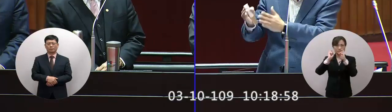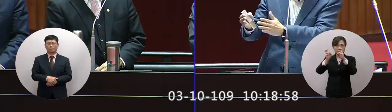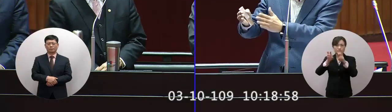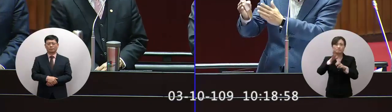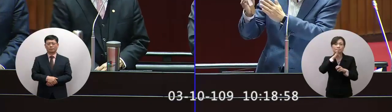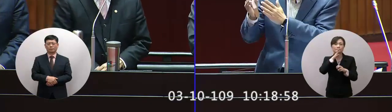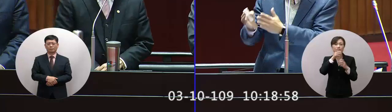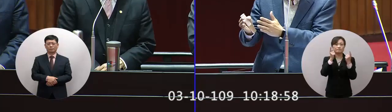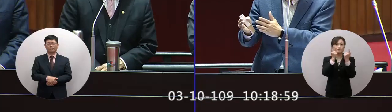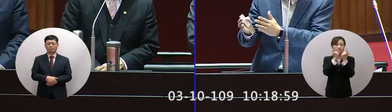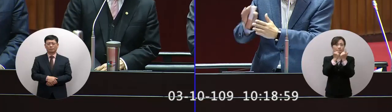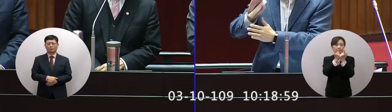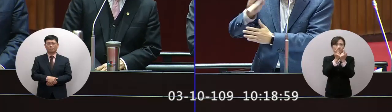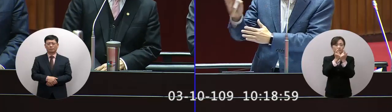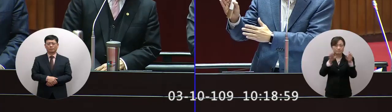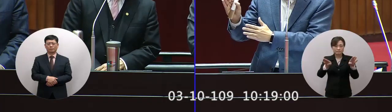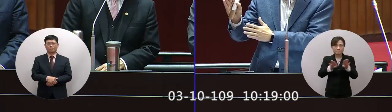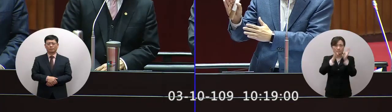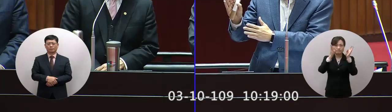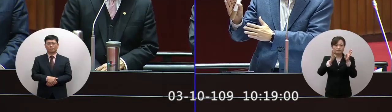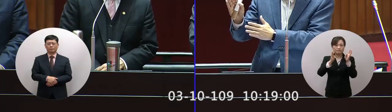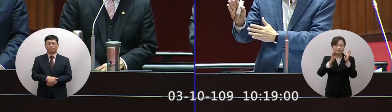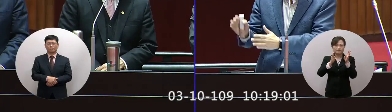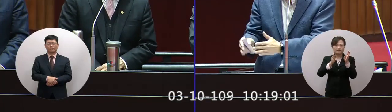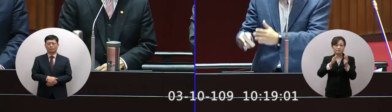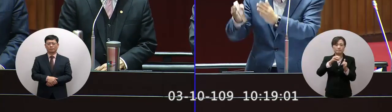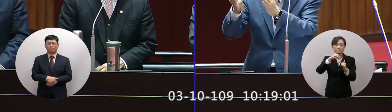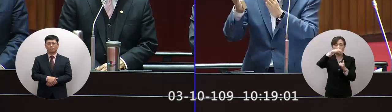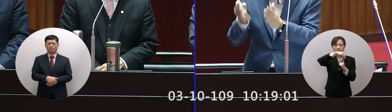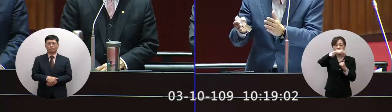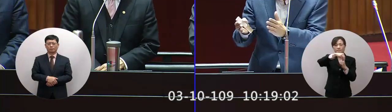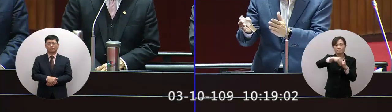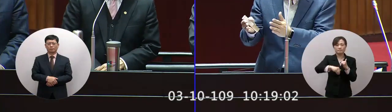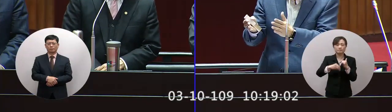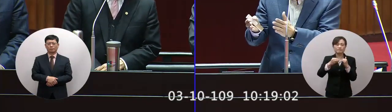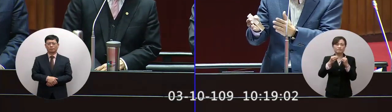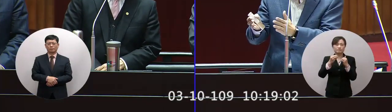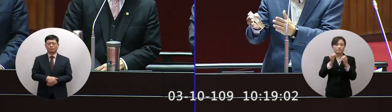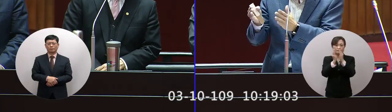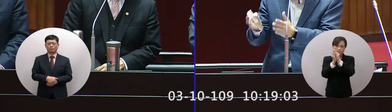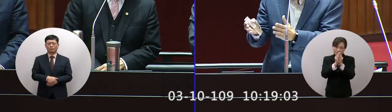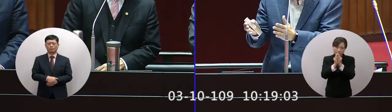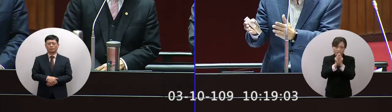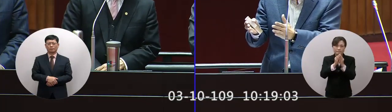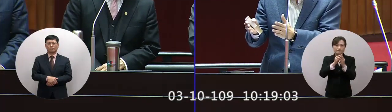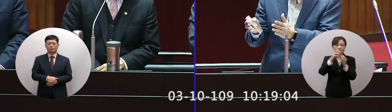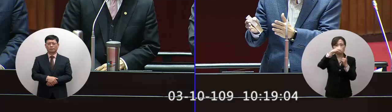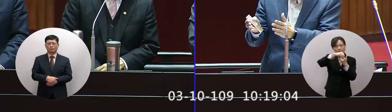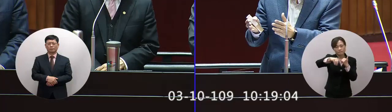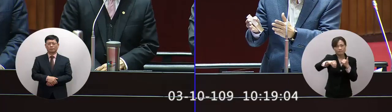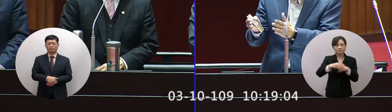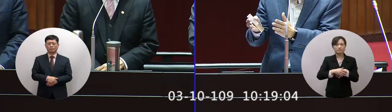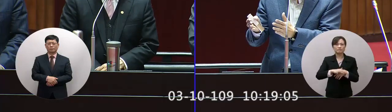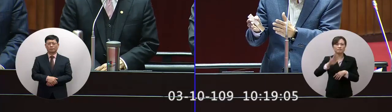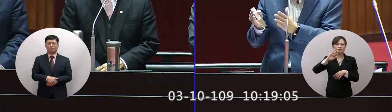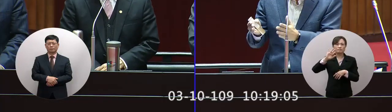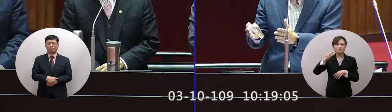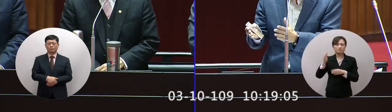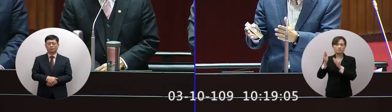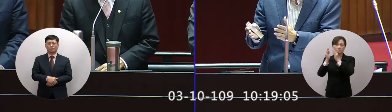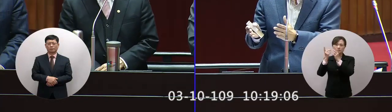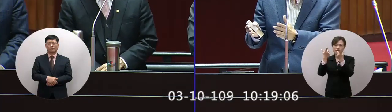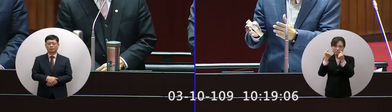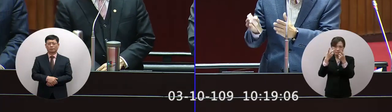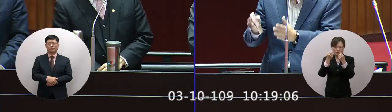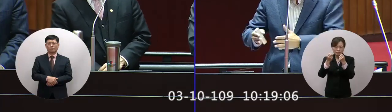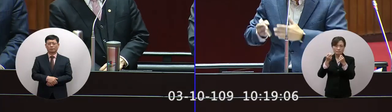然台北市都是地下段，没有这个问题，但是跟新北市比起来，你会觉得。好奇